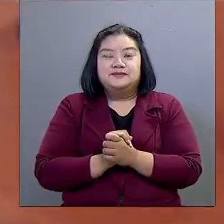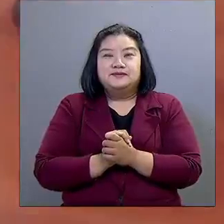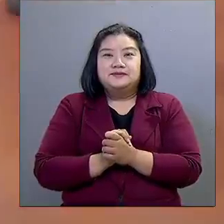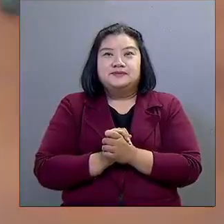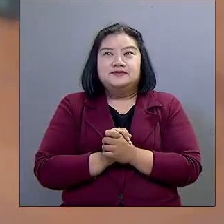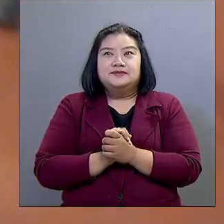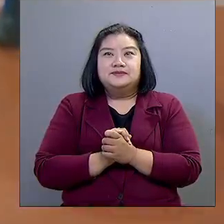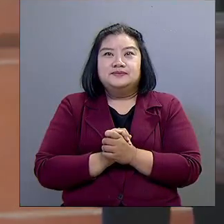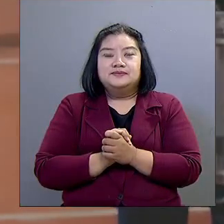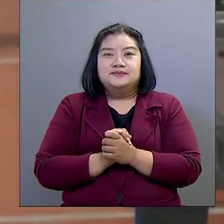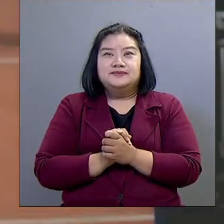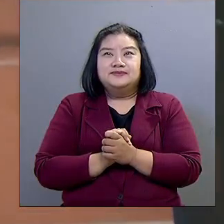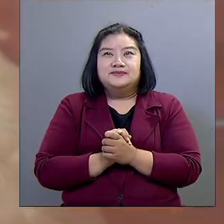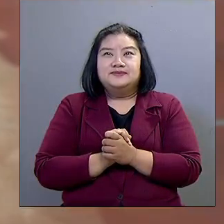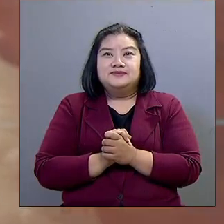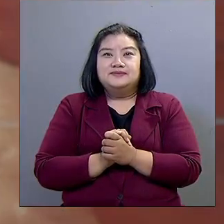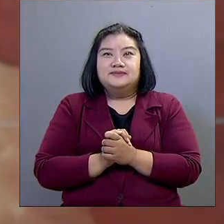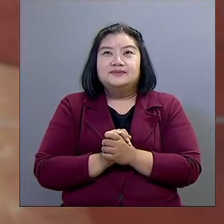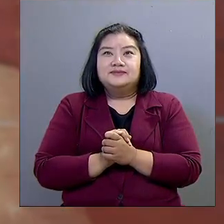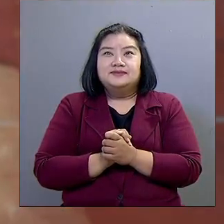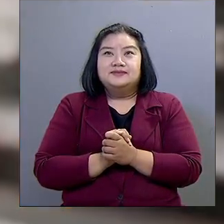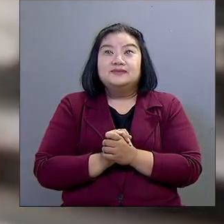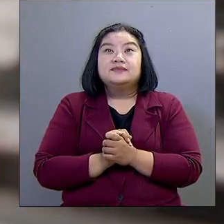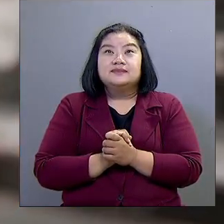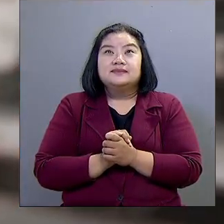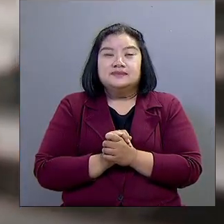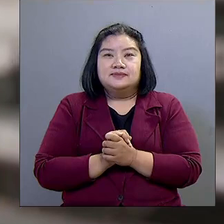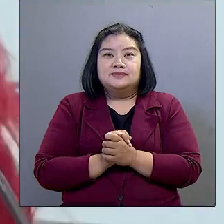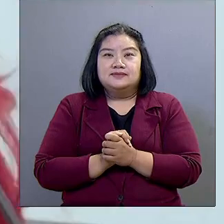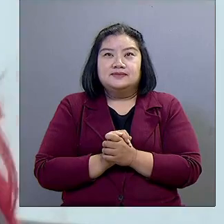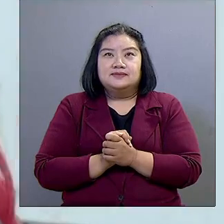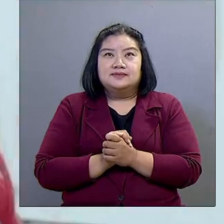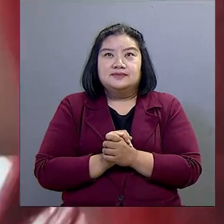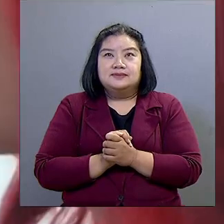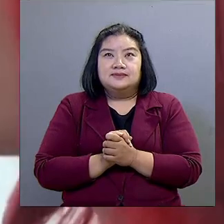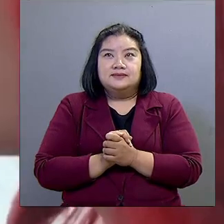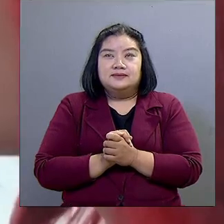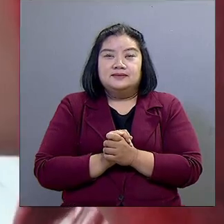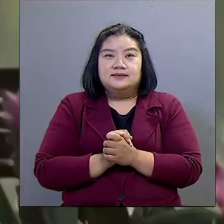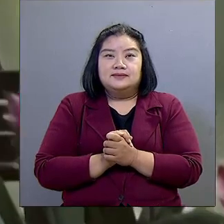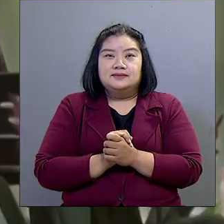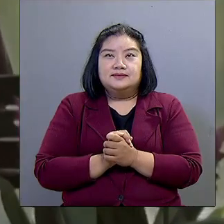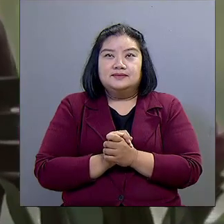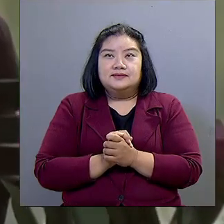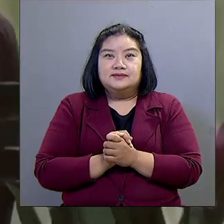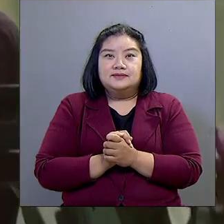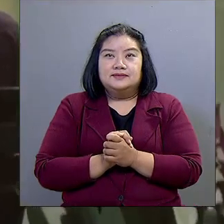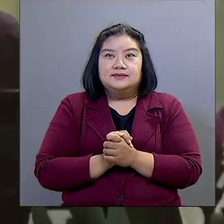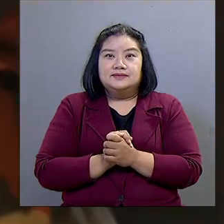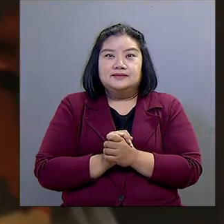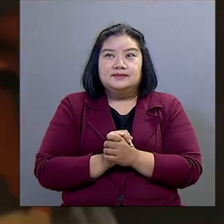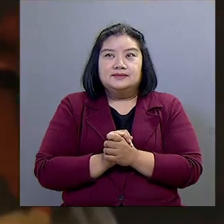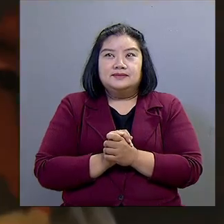คอร์ดครับ กว่าเราจะมาถึงตรงนี้ได้อะเราฝ่าฟันอะไรกันมามาก ช่วยอยู่รอดูความเปลี่ยนแปลงที่กำลังจะเกิดขึ้นกับ